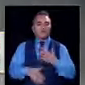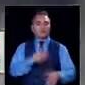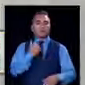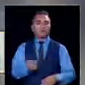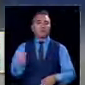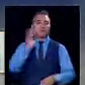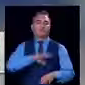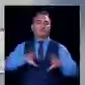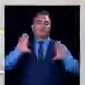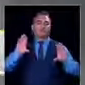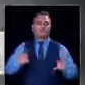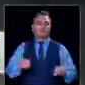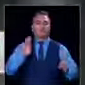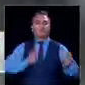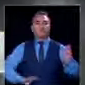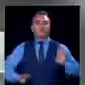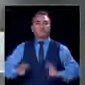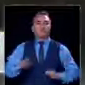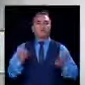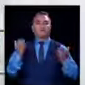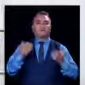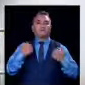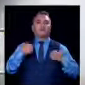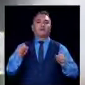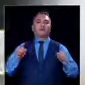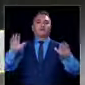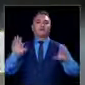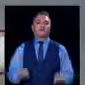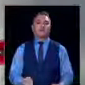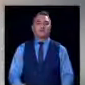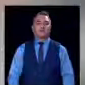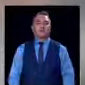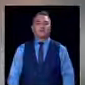İki tarafta birbirinden şikayetçi olmadı. Siyahi erkek arkadaşım var.